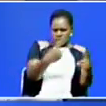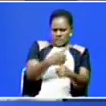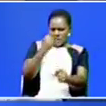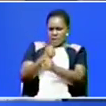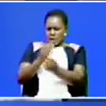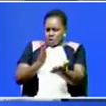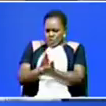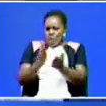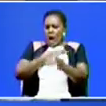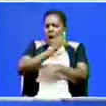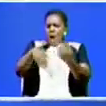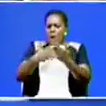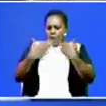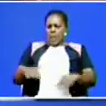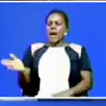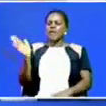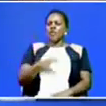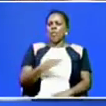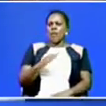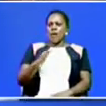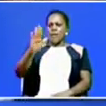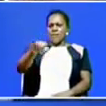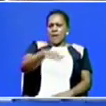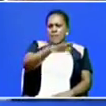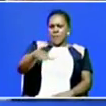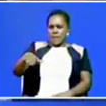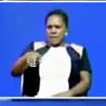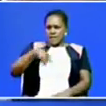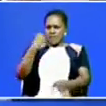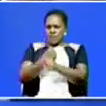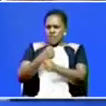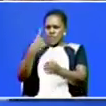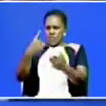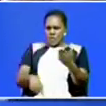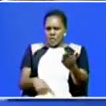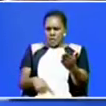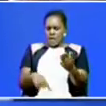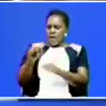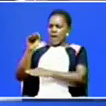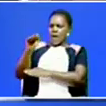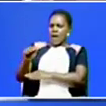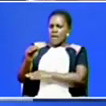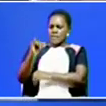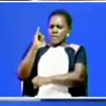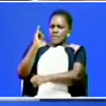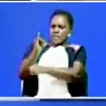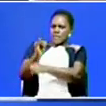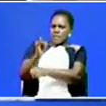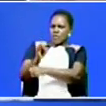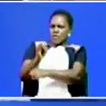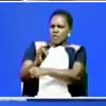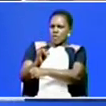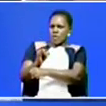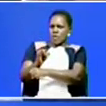everyone comes back to work. The assembly, I think the best we have done is we have requested the institutions